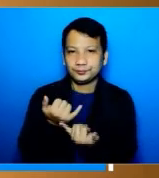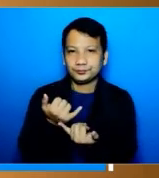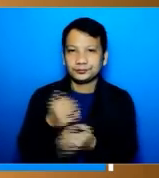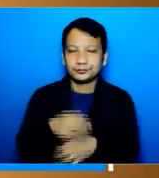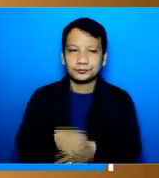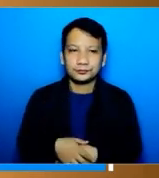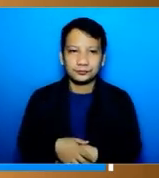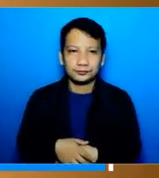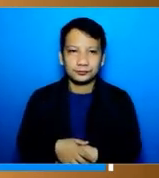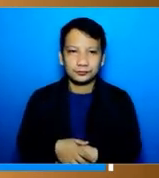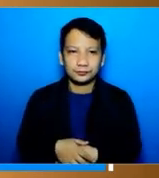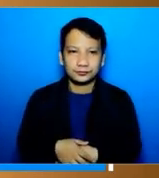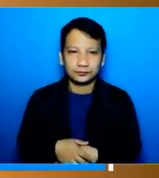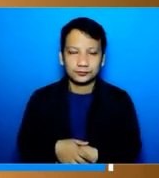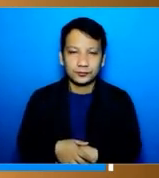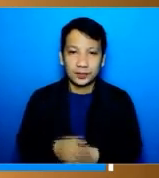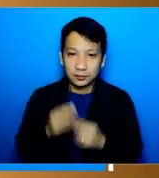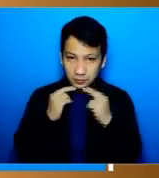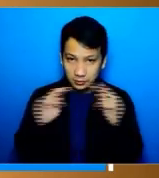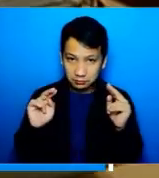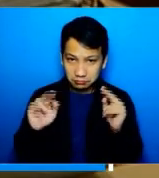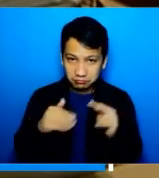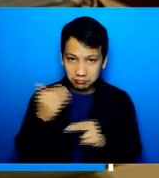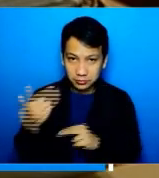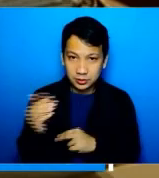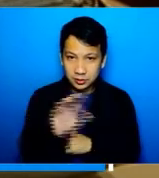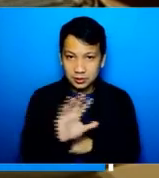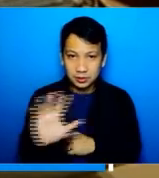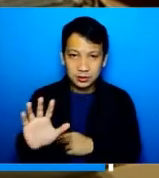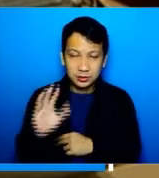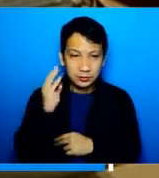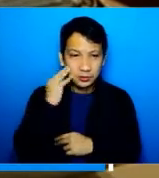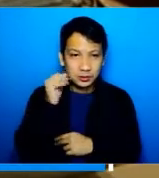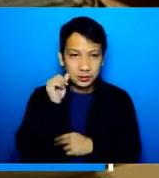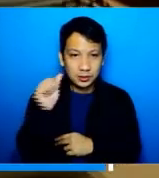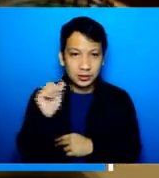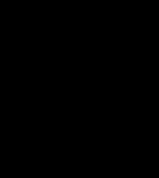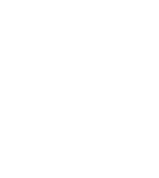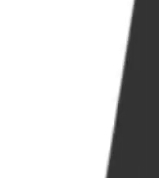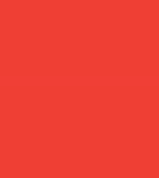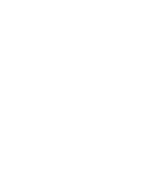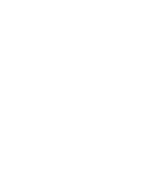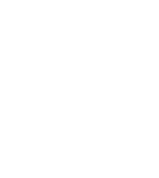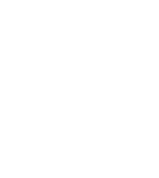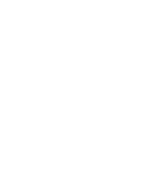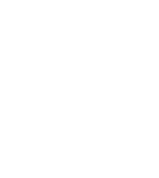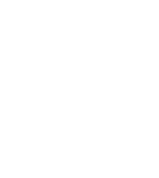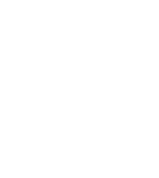Nagbabalita mula sa Frontline, Marlene Alcaide, News 5.